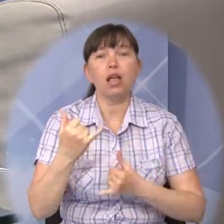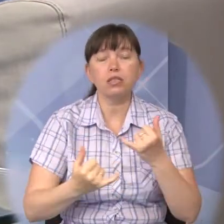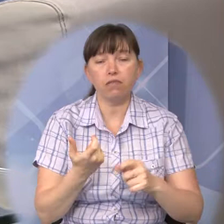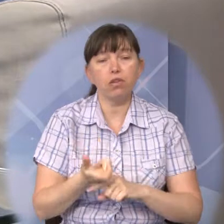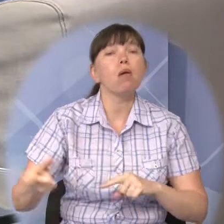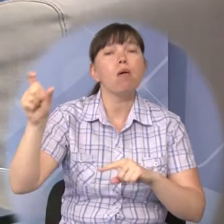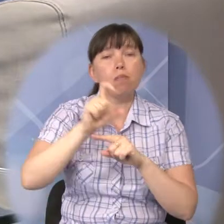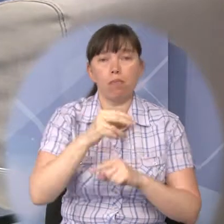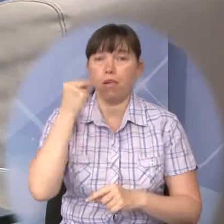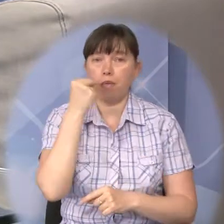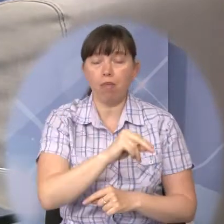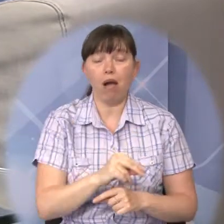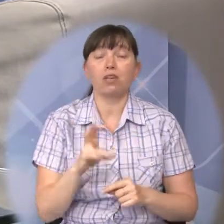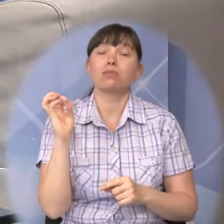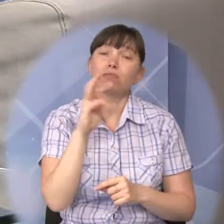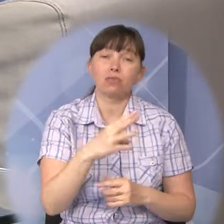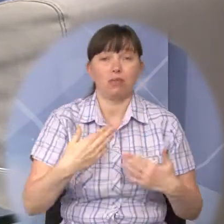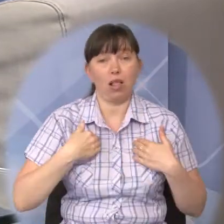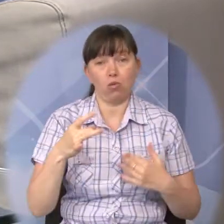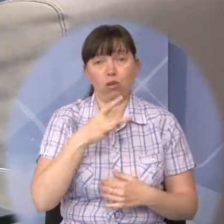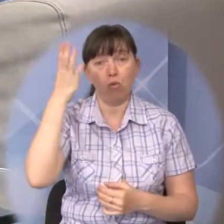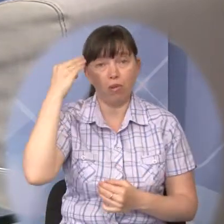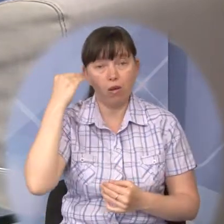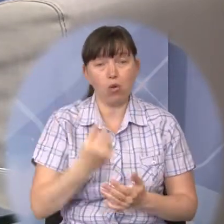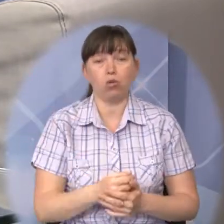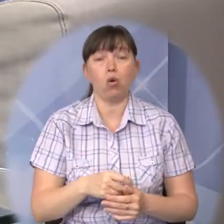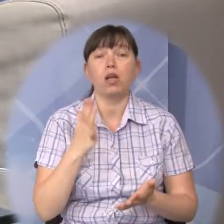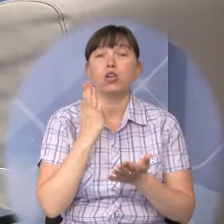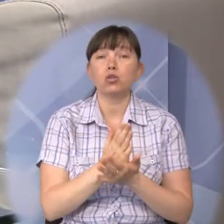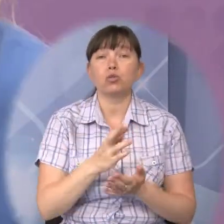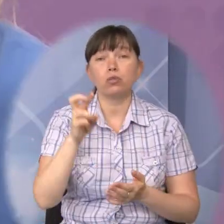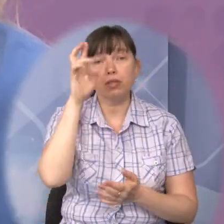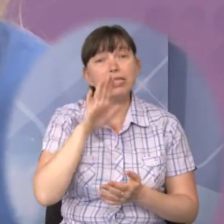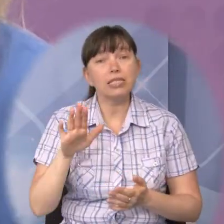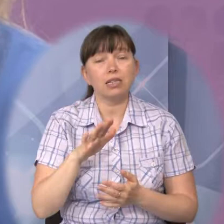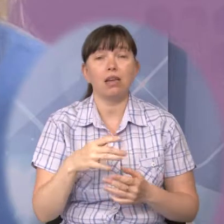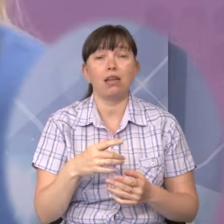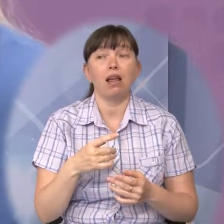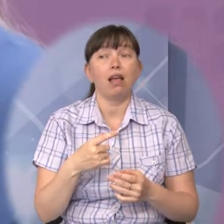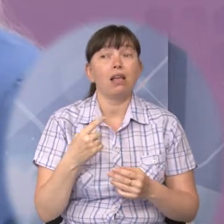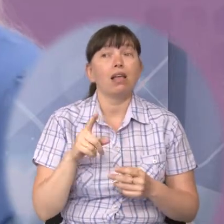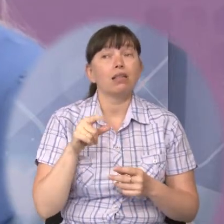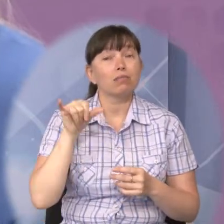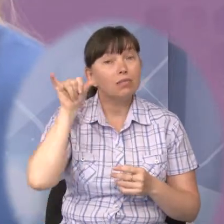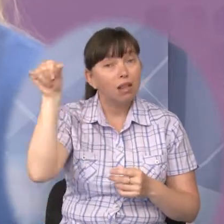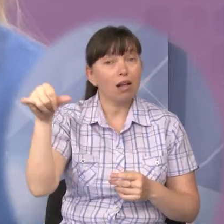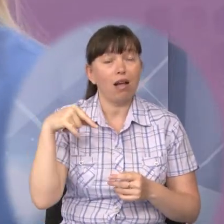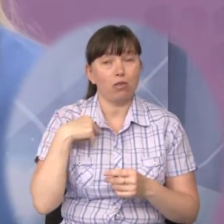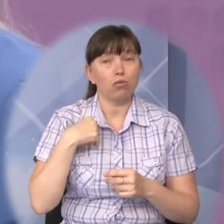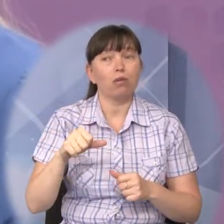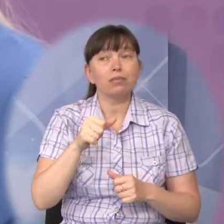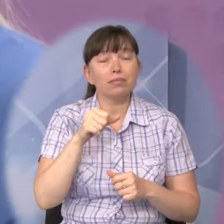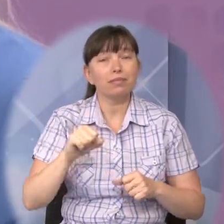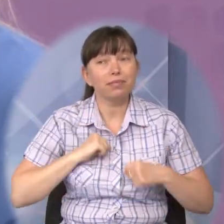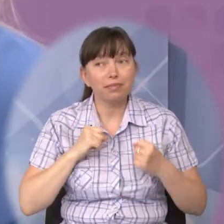servicii este mult mai mare decât îl avem noi actualmente în Republica Moldova. Sunt țări de la care noi încercăm să